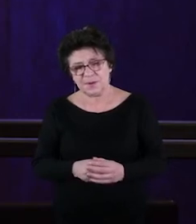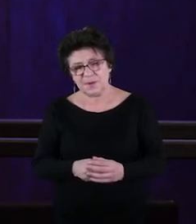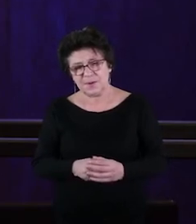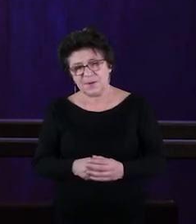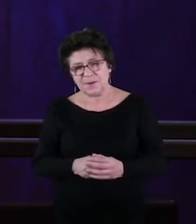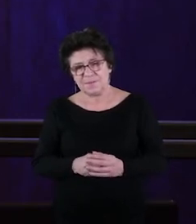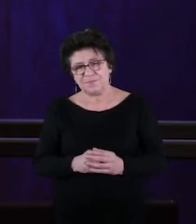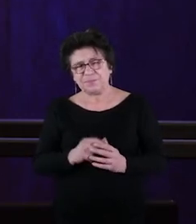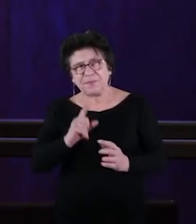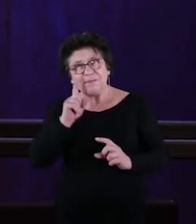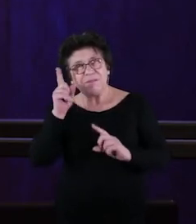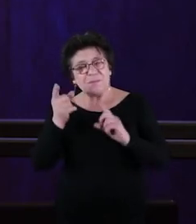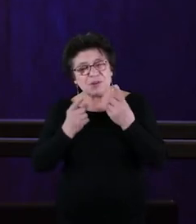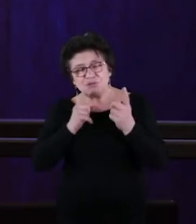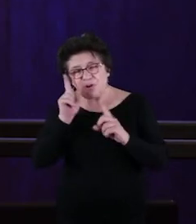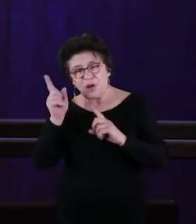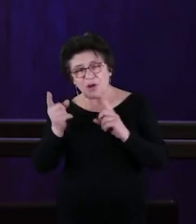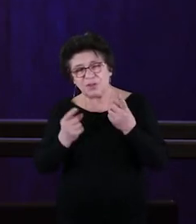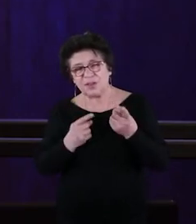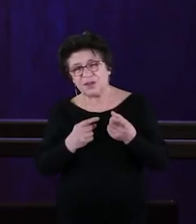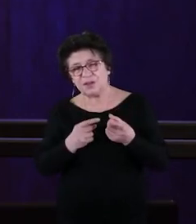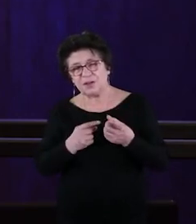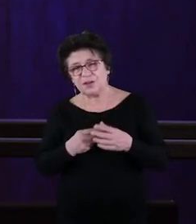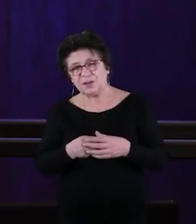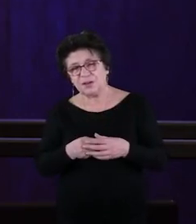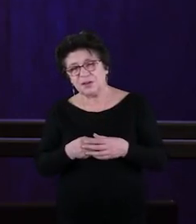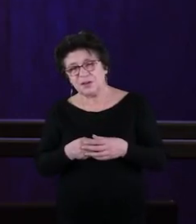wymyślonych właściwie w